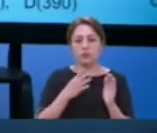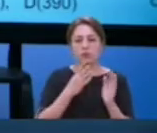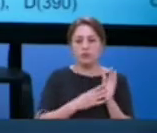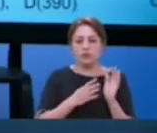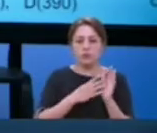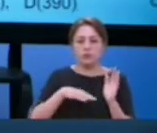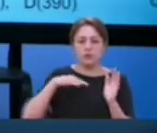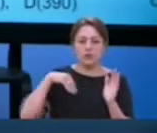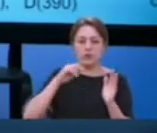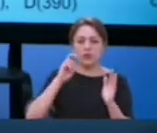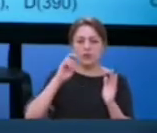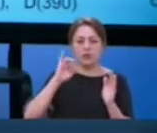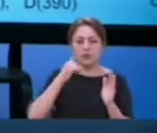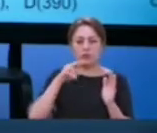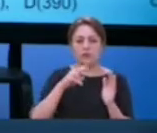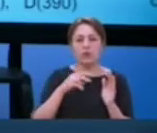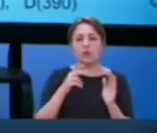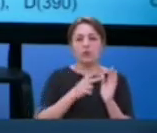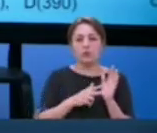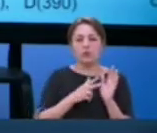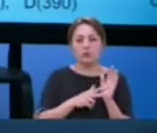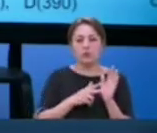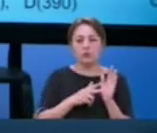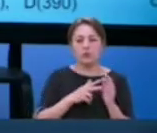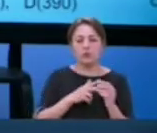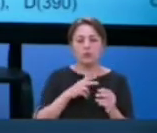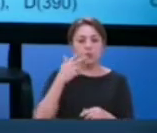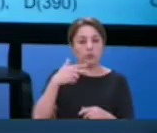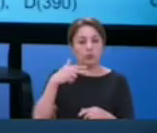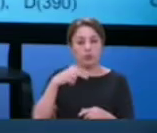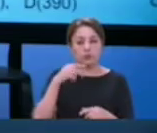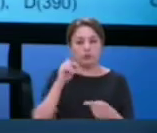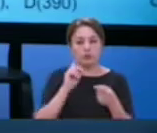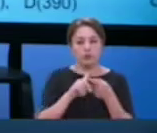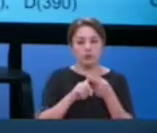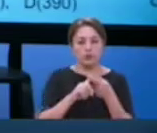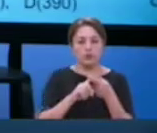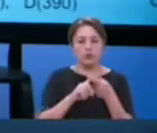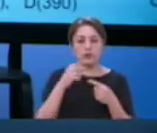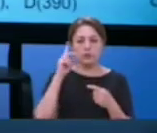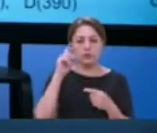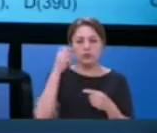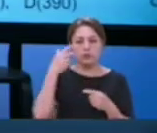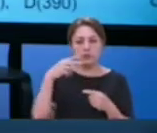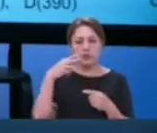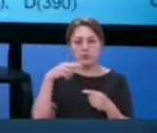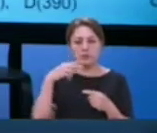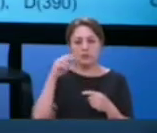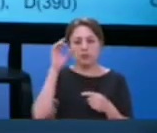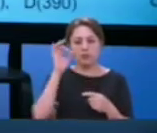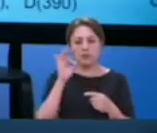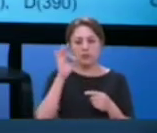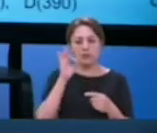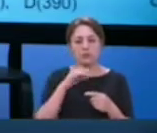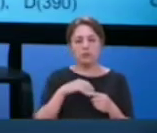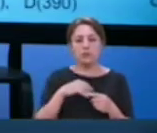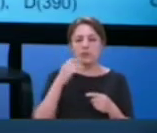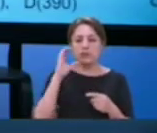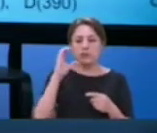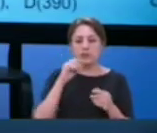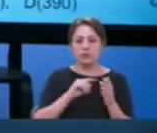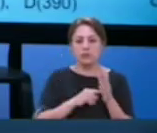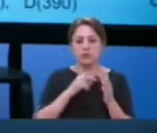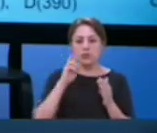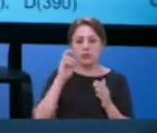90 dan keyingi bo'lma, ya'ni 30 ni qo'shsak 120 gradus. C nuqtaning koordinatasi